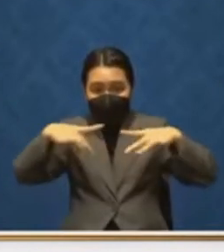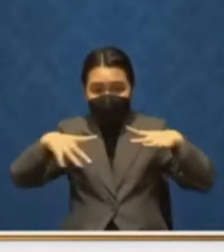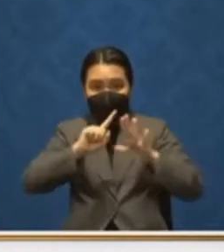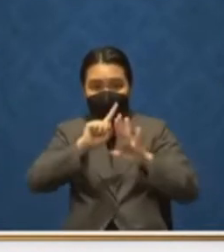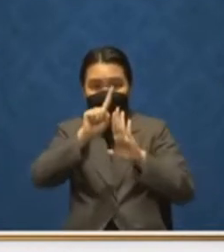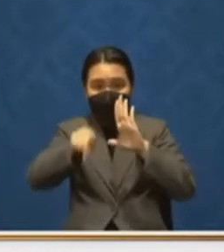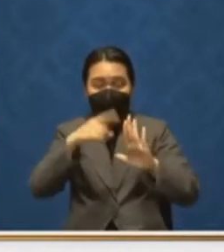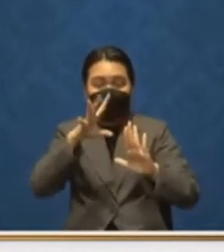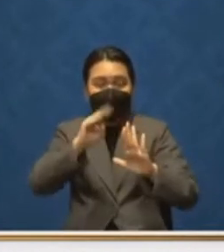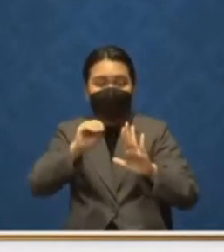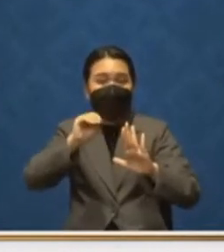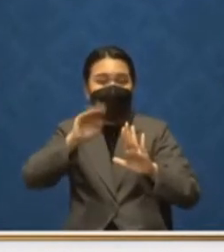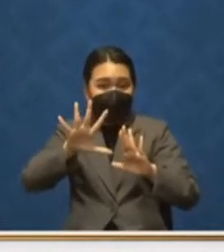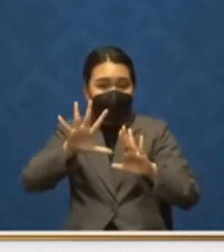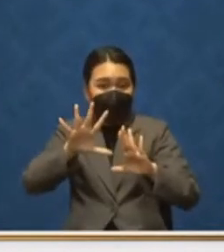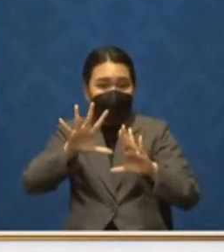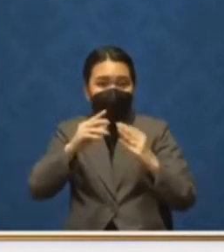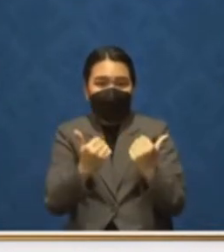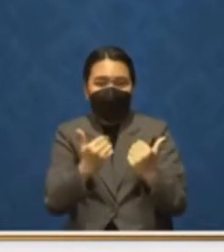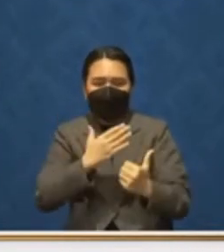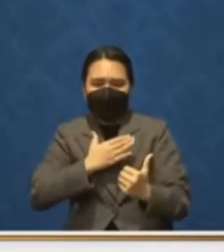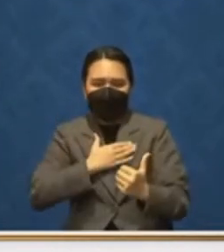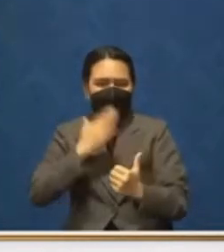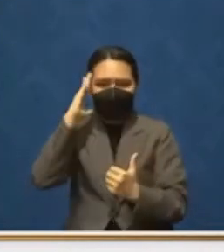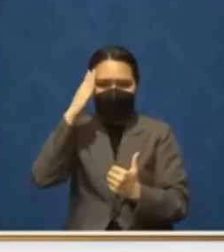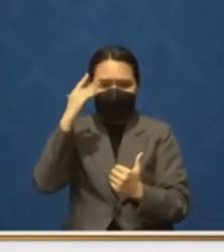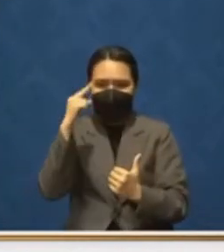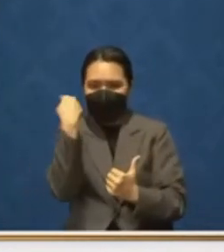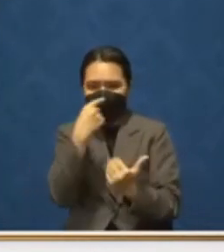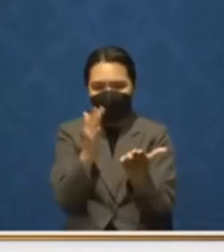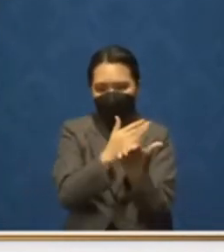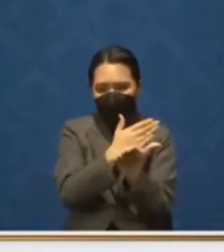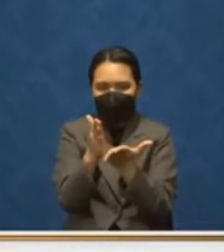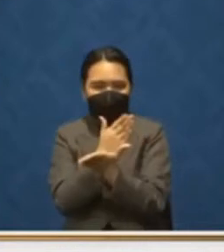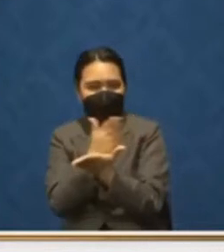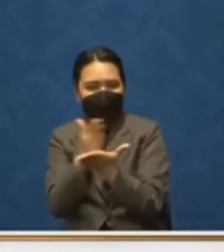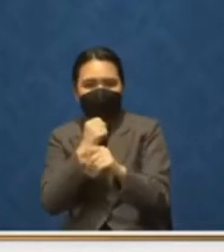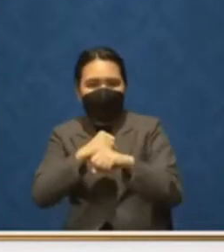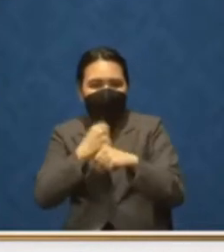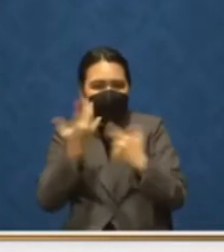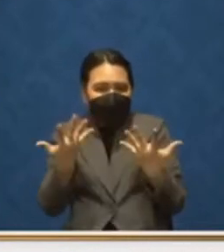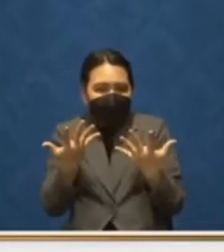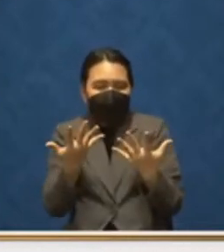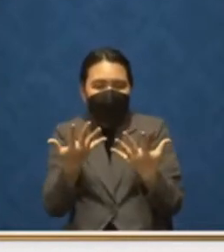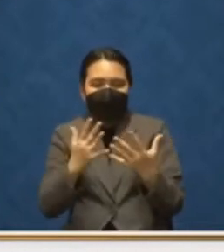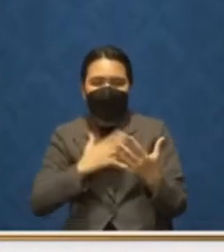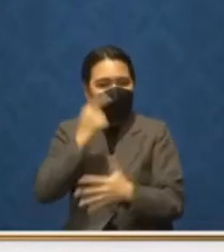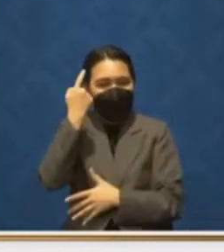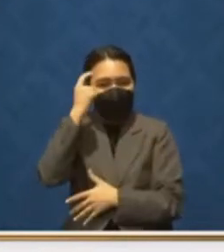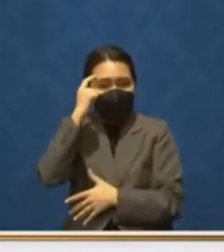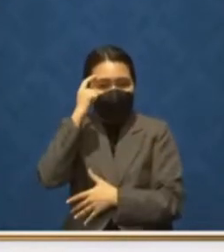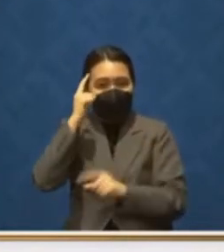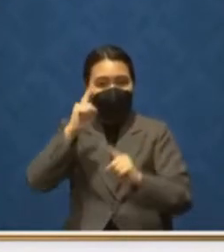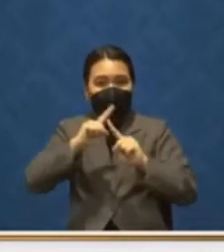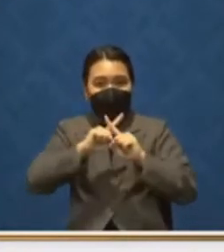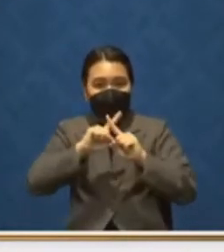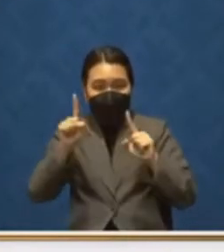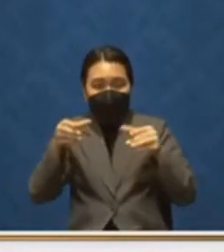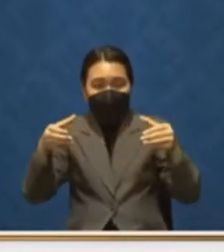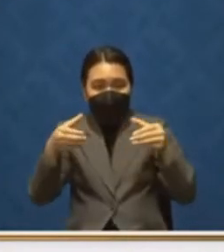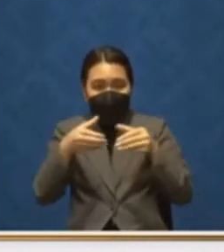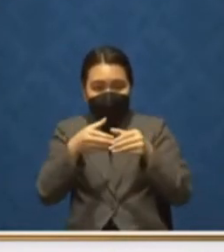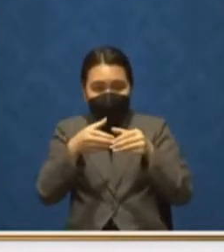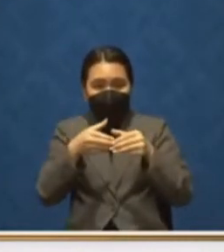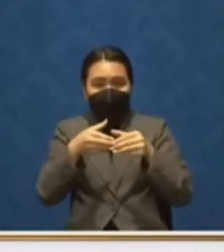ชั่วโมงจะได้ผมไม่ทราบแล้วค่อยจัดสรรปันส่วนแบ่งสะพัดในพัดร่วมไฟข้างกินยังไงกับเสรีรวมไทยก็ได้